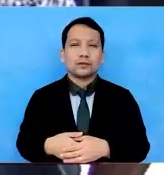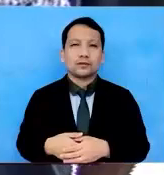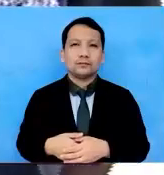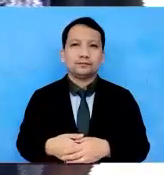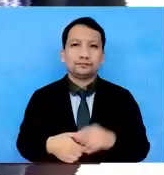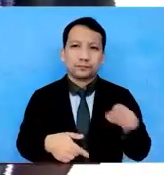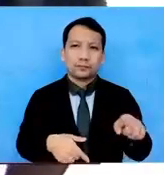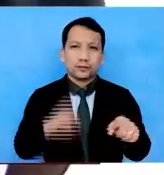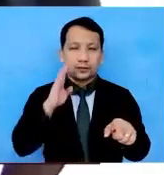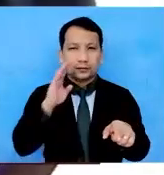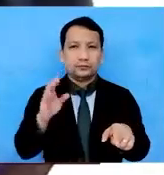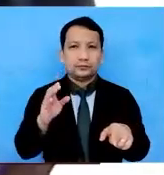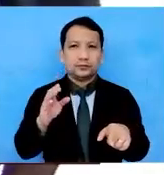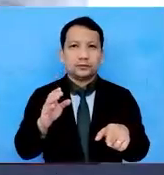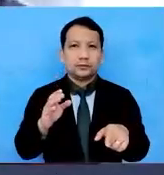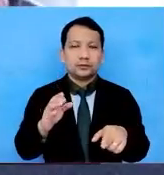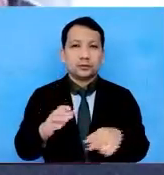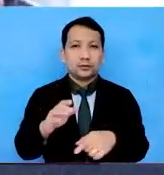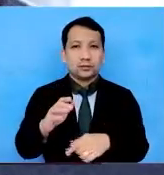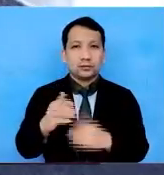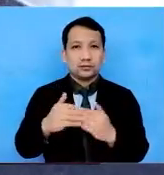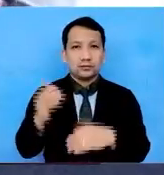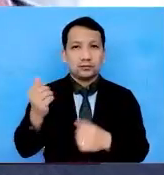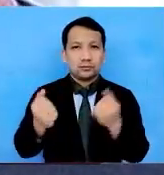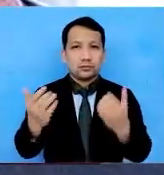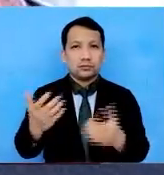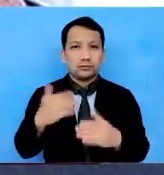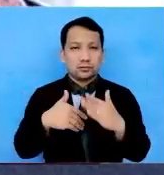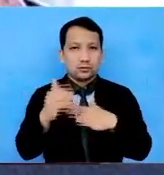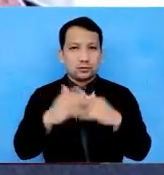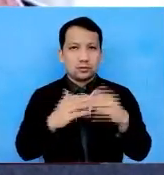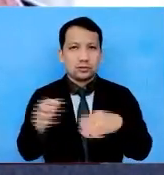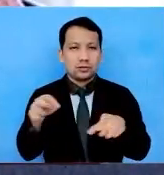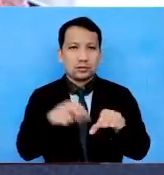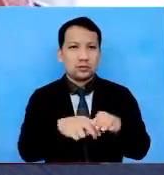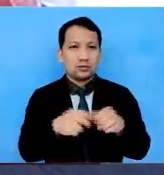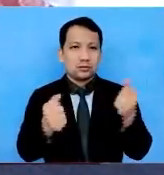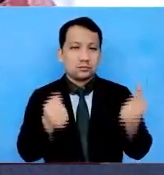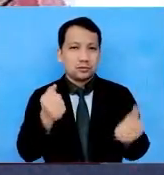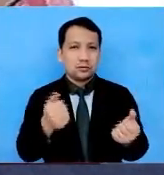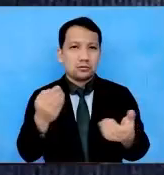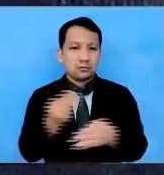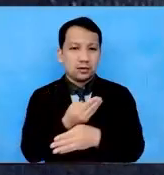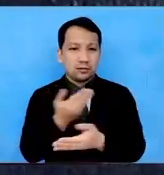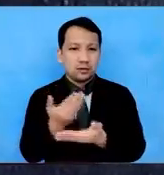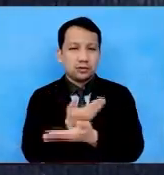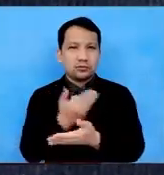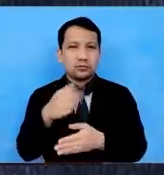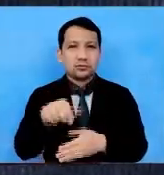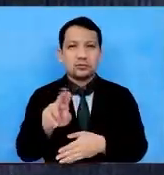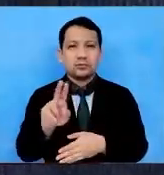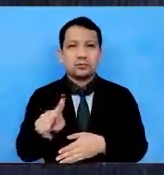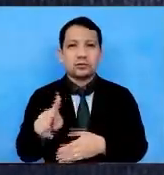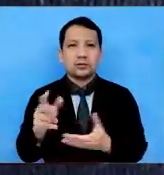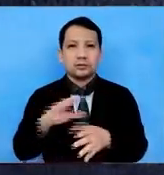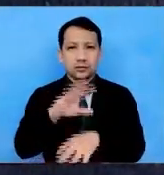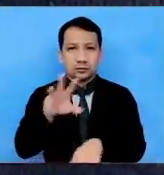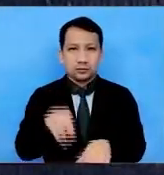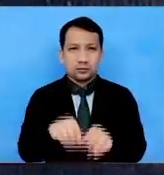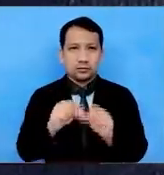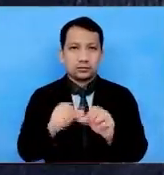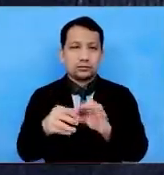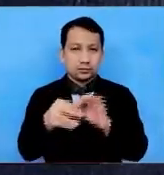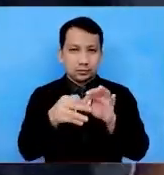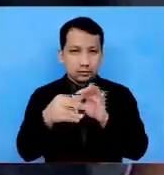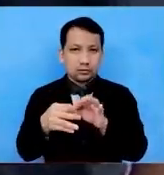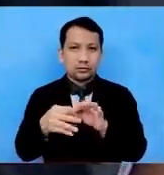Benny, may dekada nang namamasada. Mas komportable raw siya sa pagmamaneho ng mga modernong PUV. Ngayong kasali na siya sa isang kooperatiba